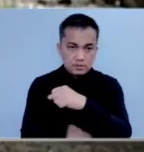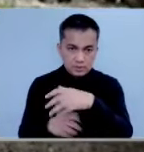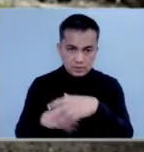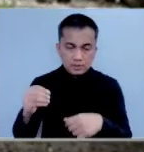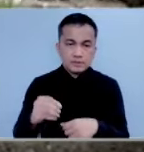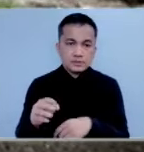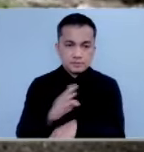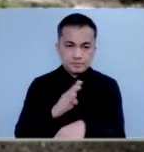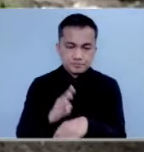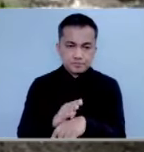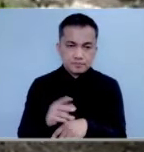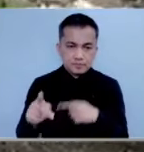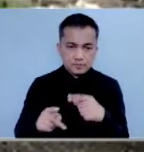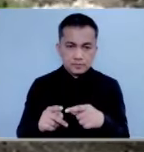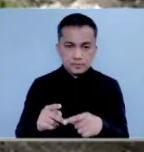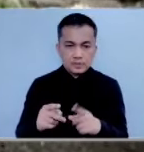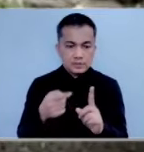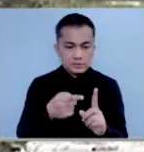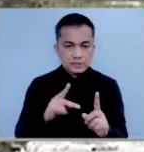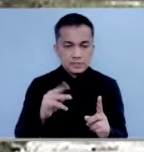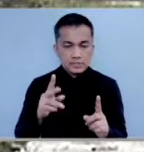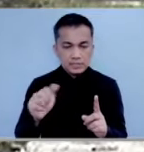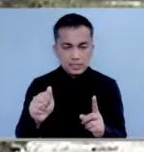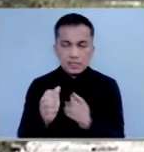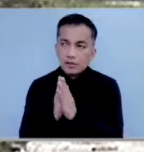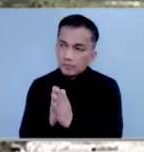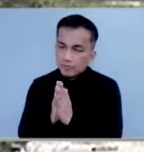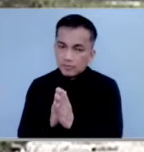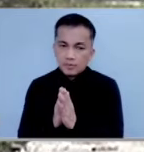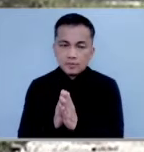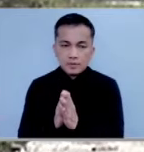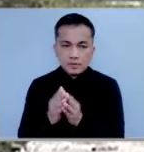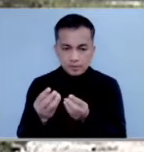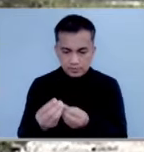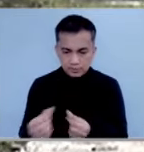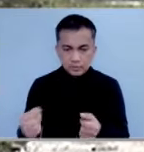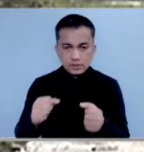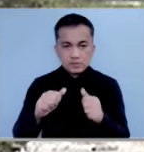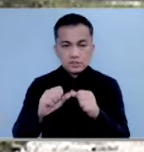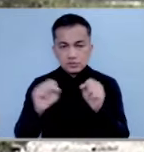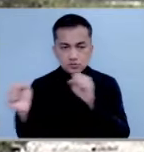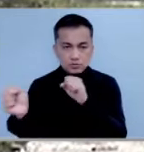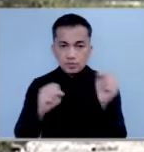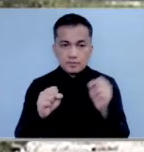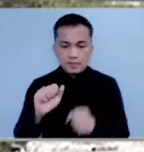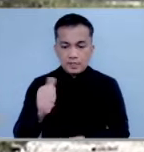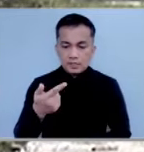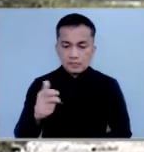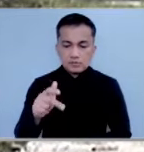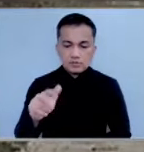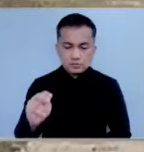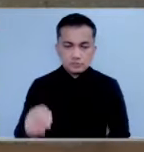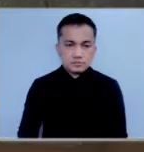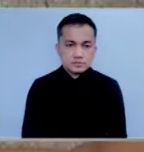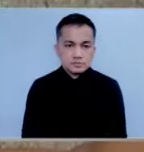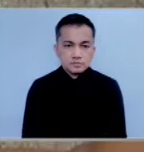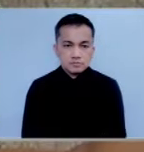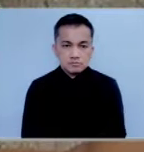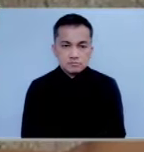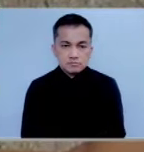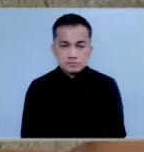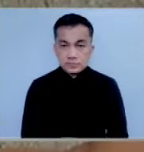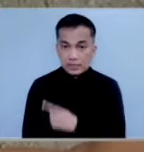ang residenteng si Kayla, abot langit ang dasal na malusaw na ang Bagyong Aghon. Nangangamba po kami kasi yung sa Mayon